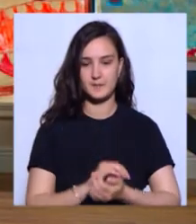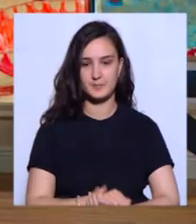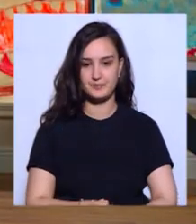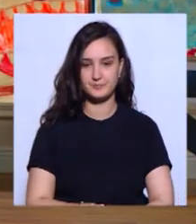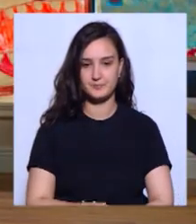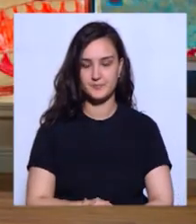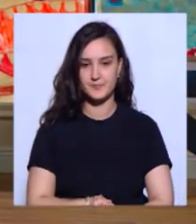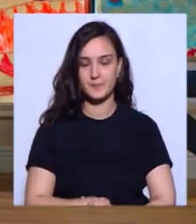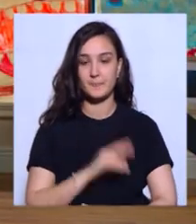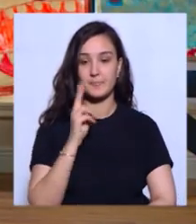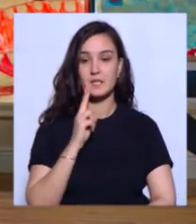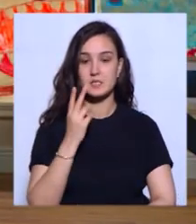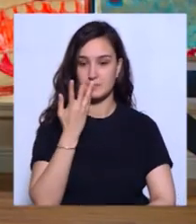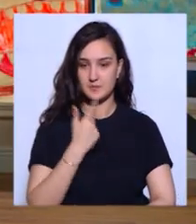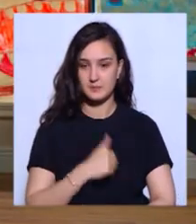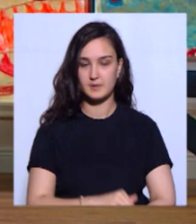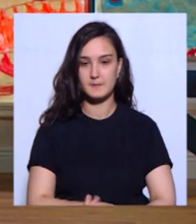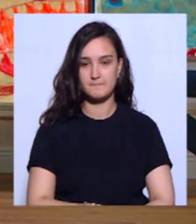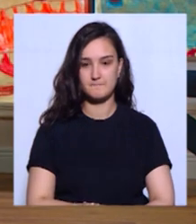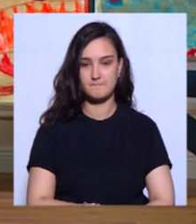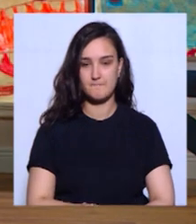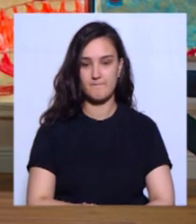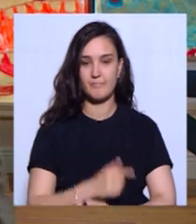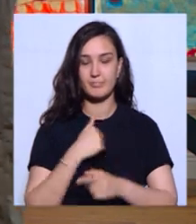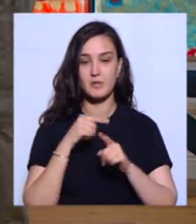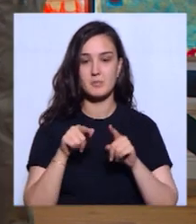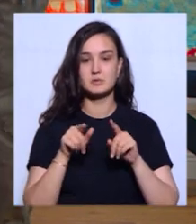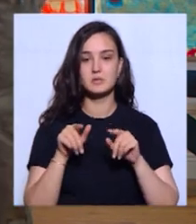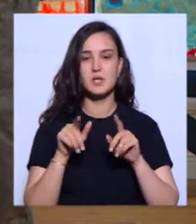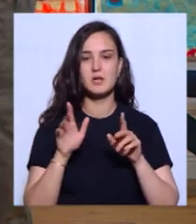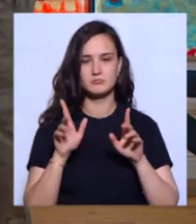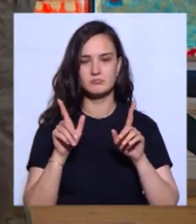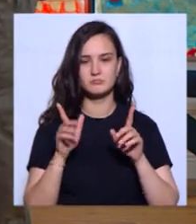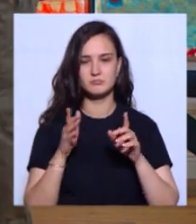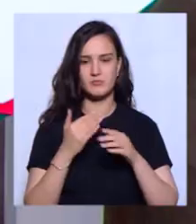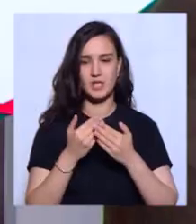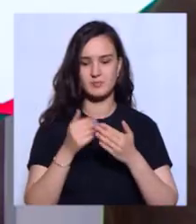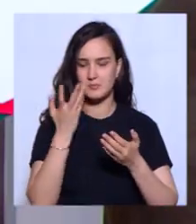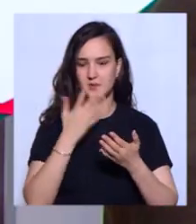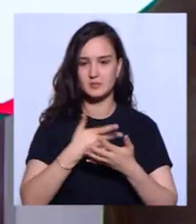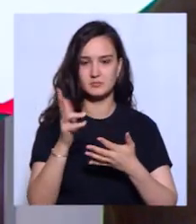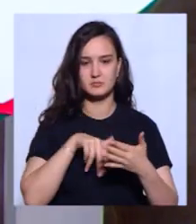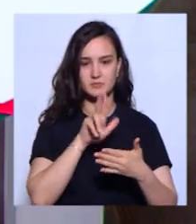იასამნის ფერი. მე ხა ამას აკვარელს შევაკეთებ, ხო? ხო ხდებით, ეს არის აკვარელი.